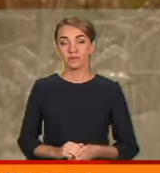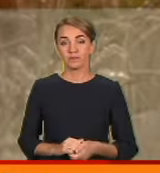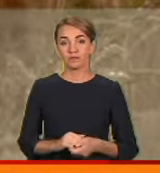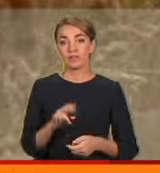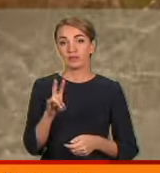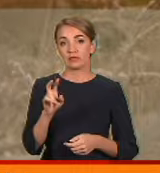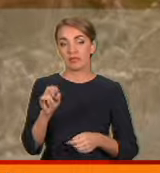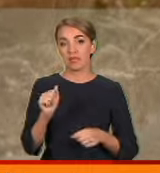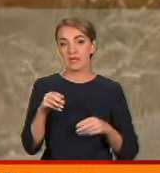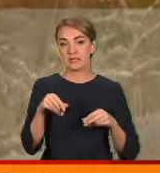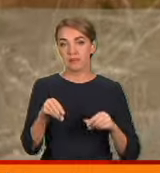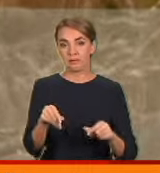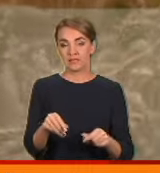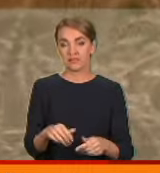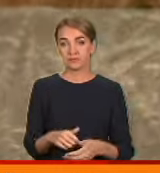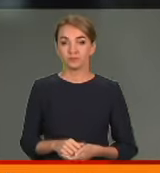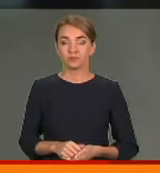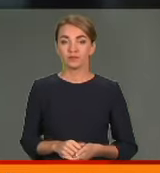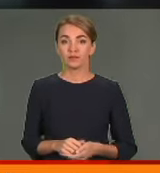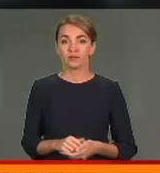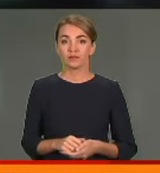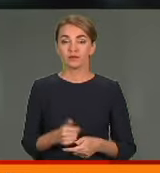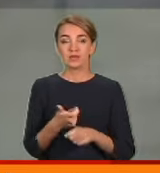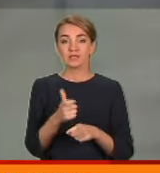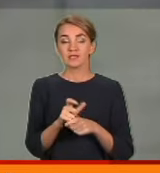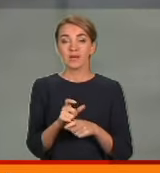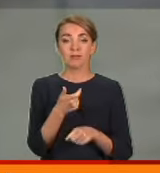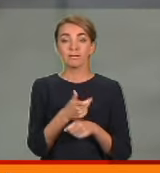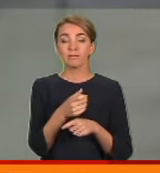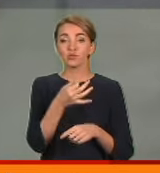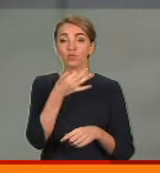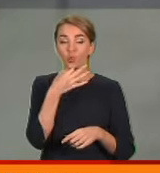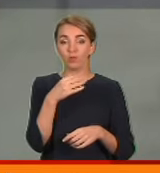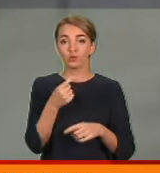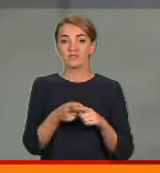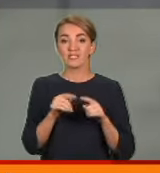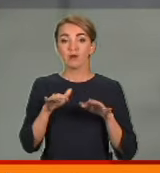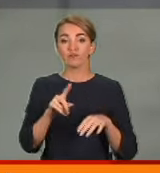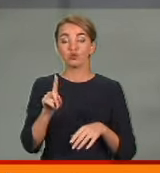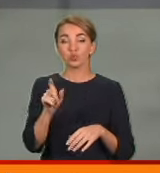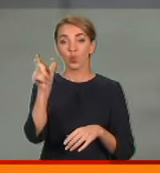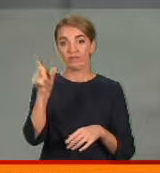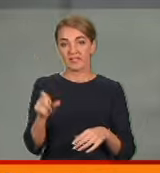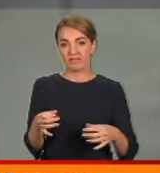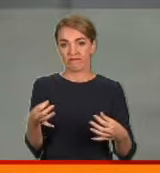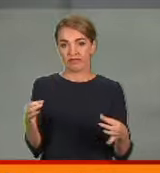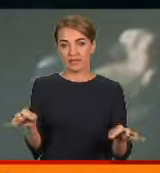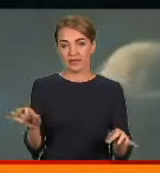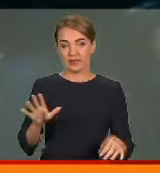землі. Йому найбільше подобалося ці справи, що він вільний.